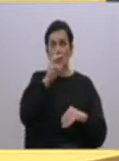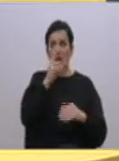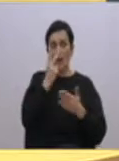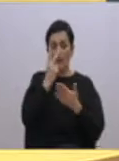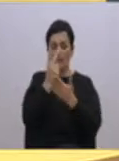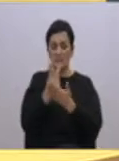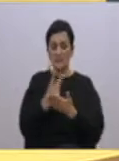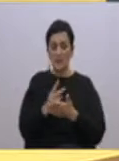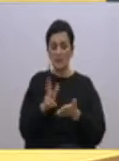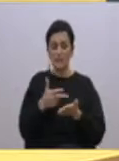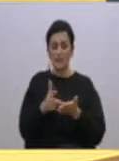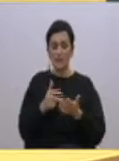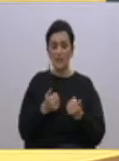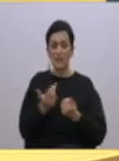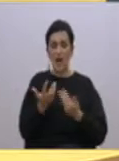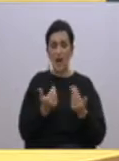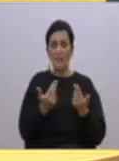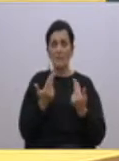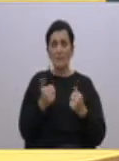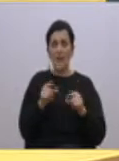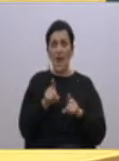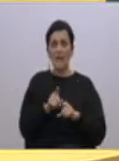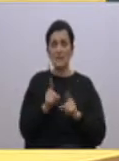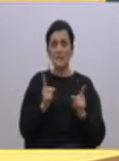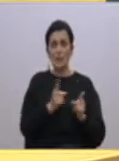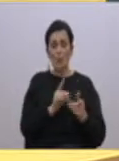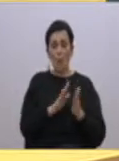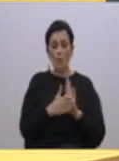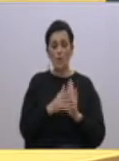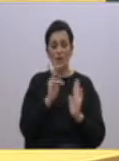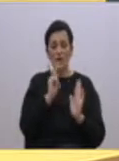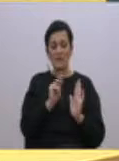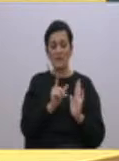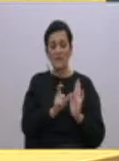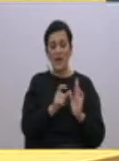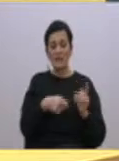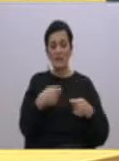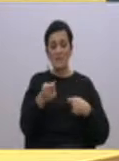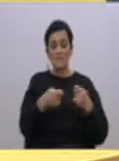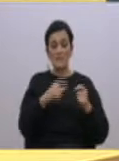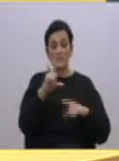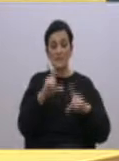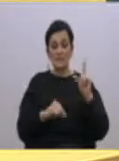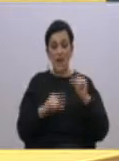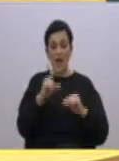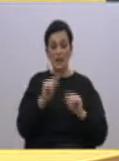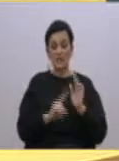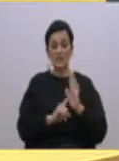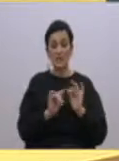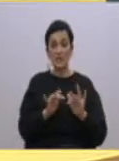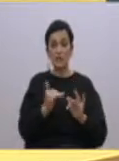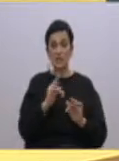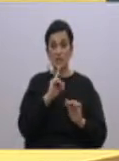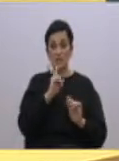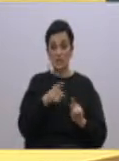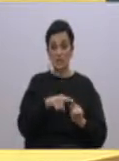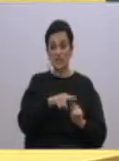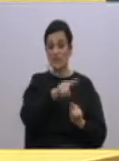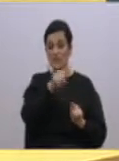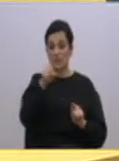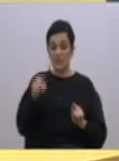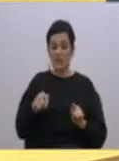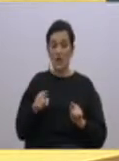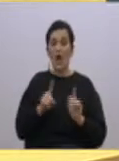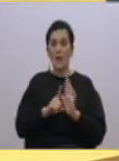მაჩვენებლის განგარიშება და ასევე მოკლევადიანი ბიზნეს სტატისტიკის მაჩვენებლების წარმოება. მიმდინარე წლის განმავლობაში